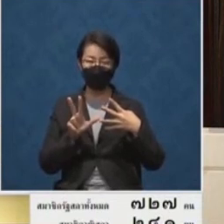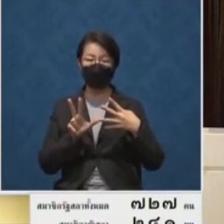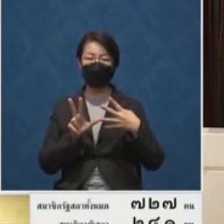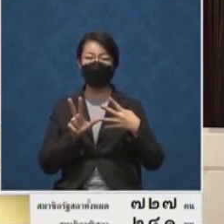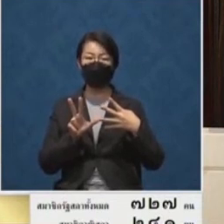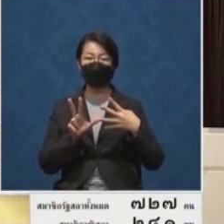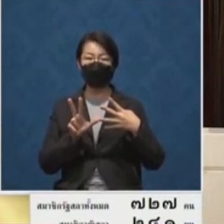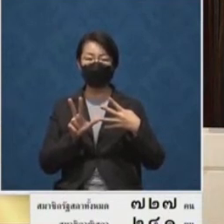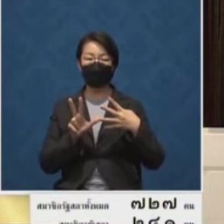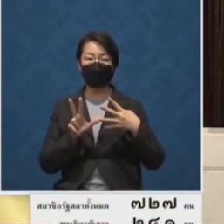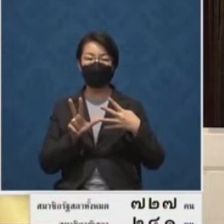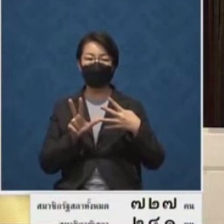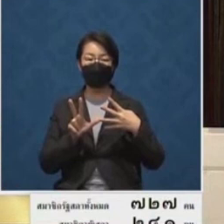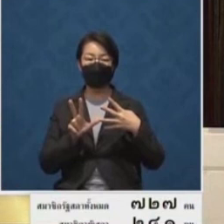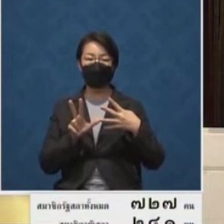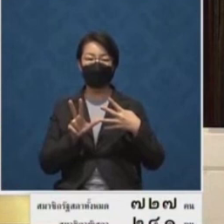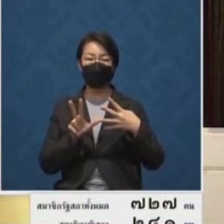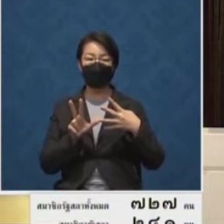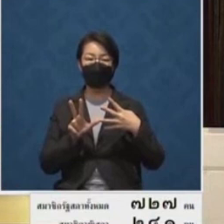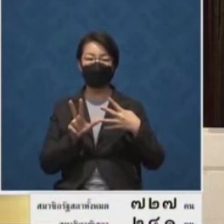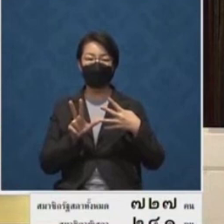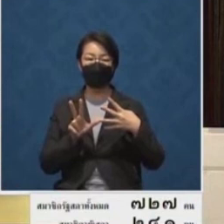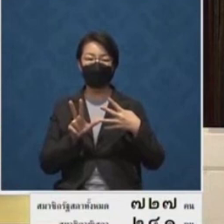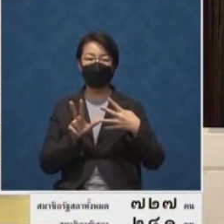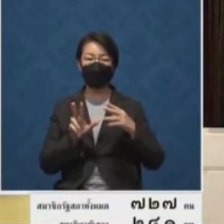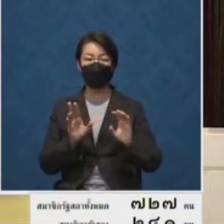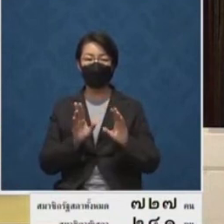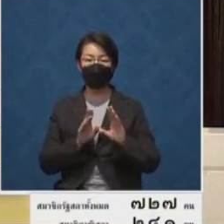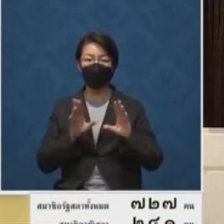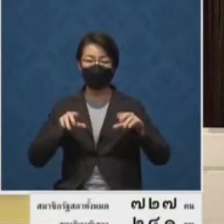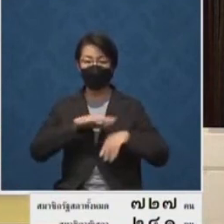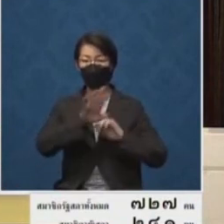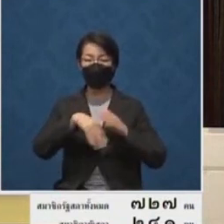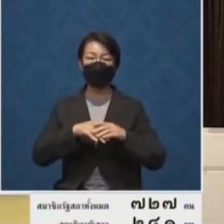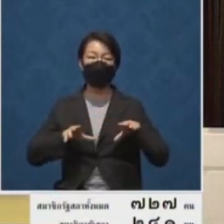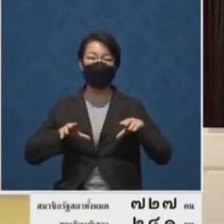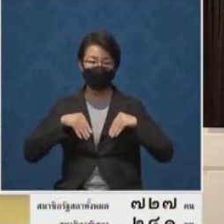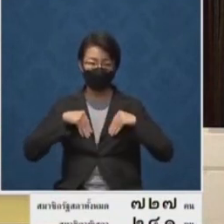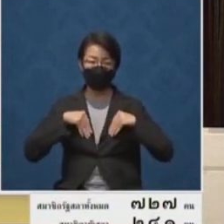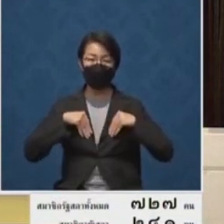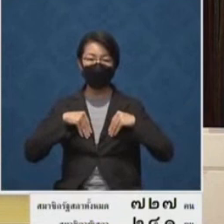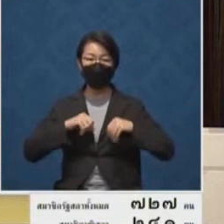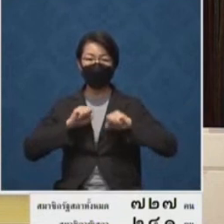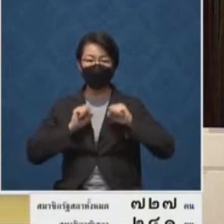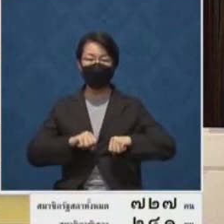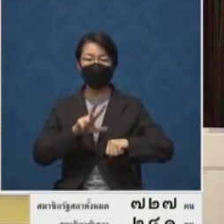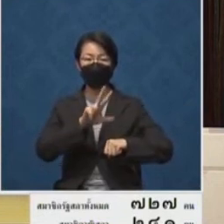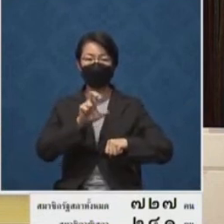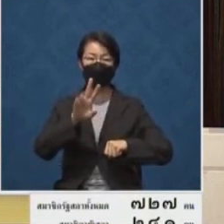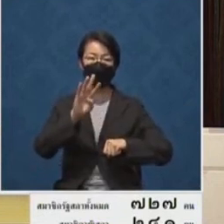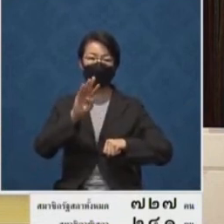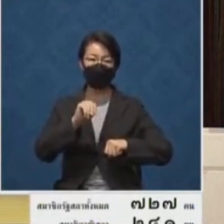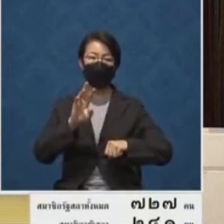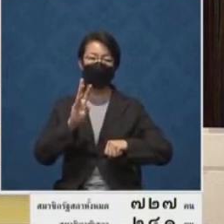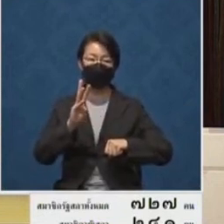ร่างรัฐธรรมนูญแห่งราชอาณาจักรไทยแก้ไขเพิ่มเติมฉบับที่พุทธศักราชนะครับฉบับที่3นี้ที่ประชุมออกเสียงลง